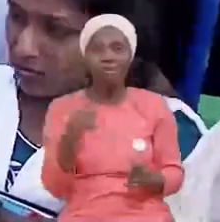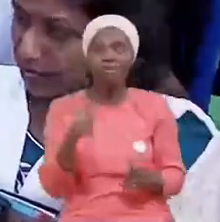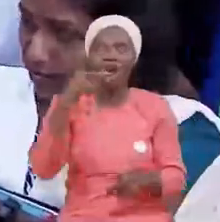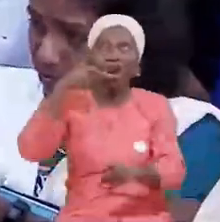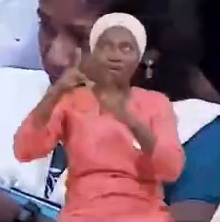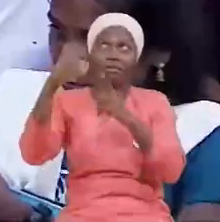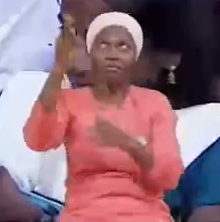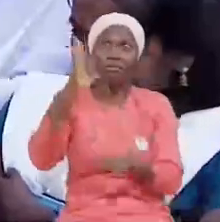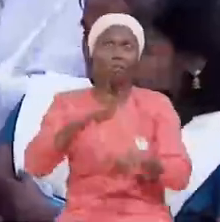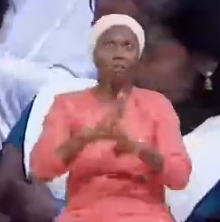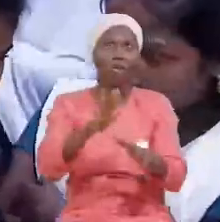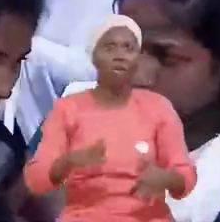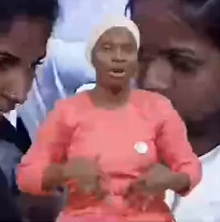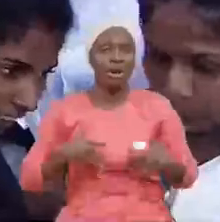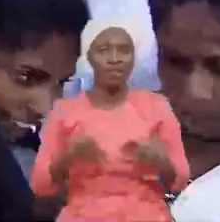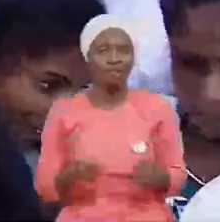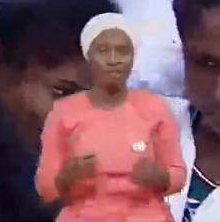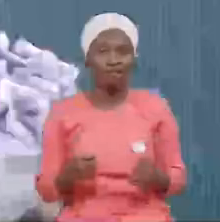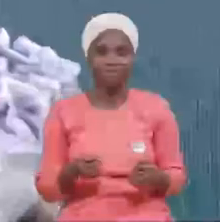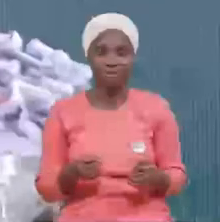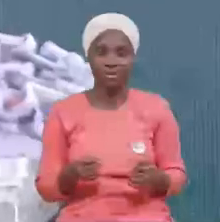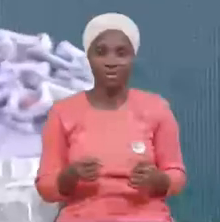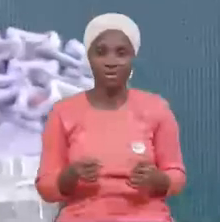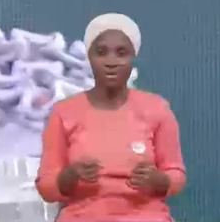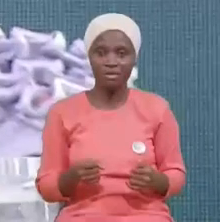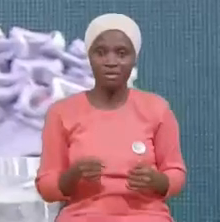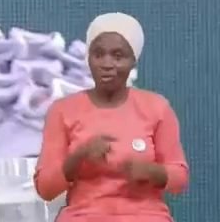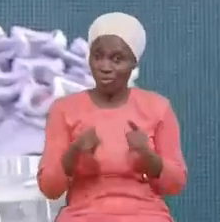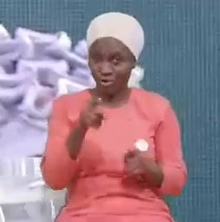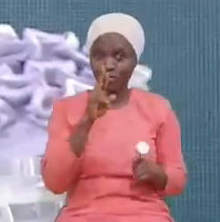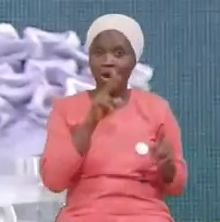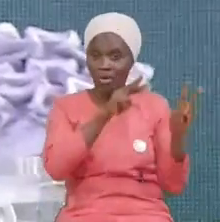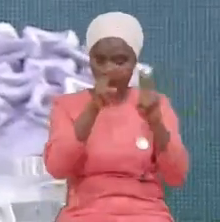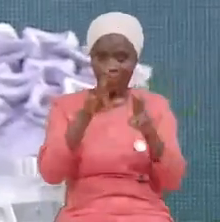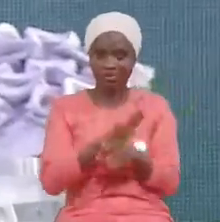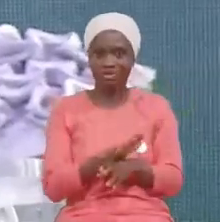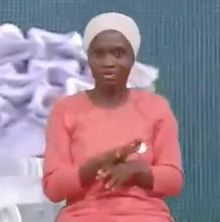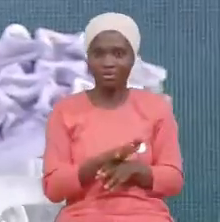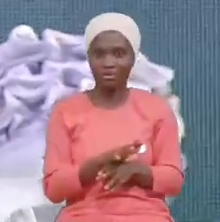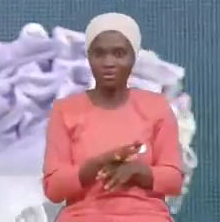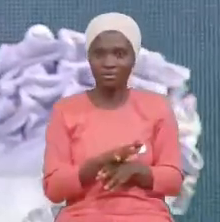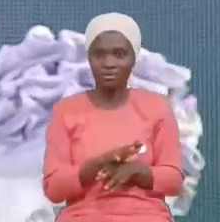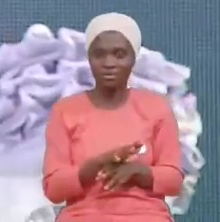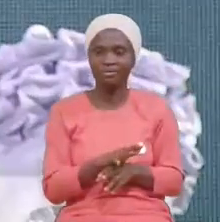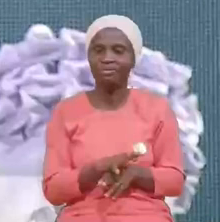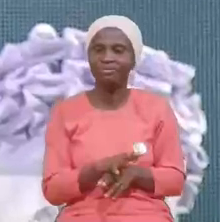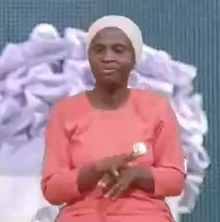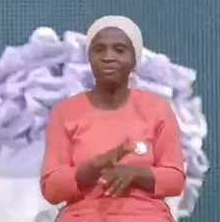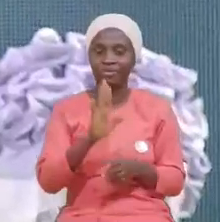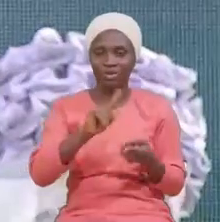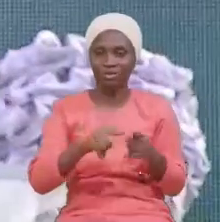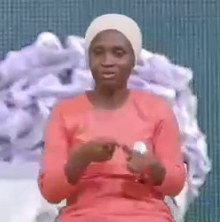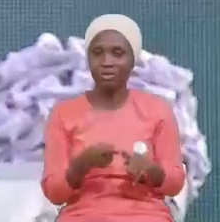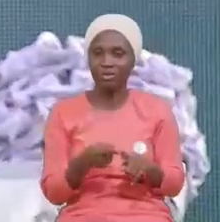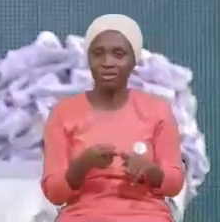Tu oublies les prophéties de ta vie. Mais quand tu es vigilant, ah, j'ai été ton ami.